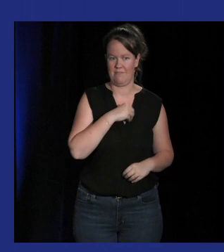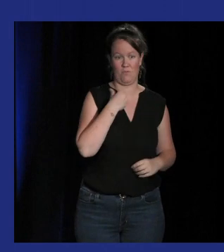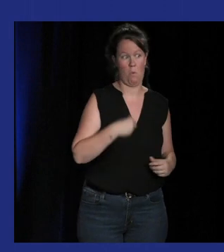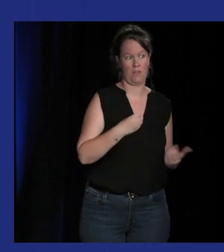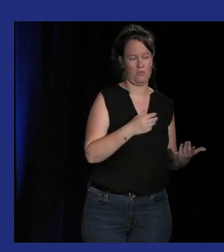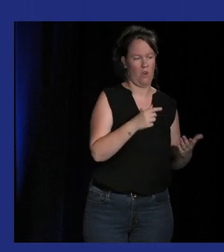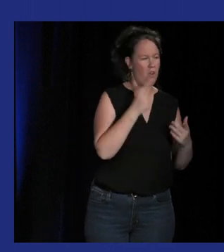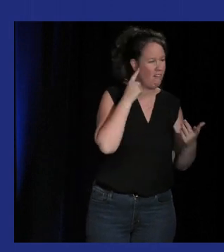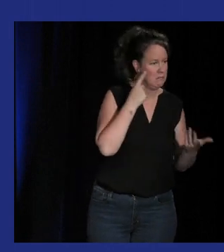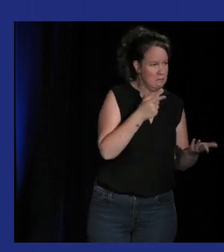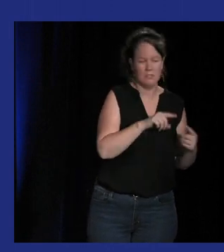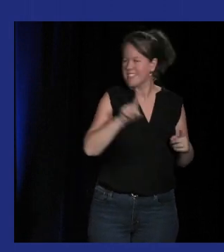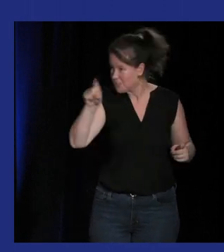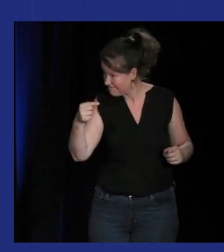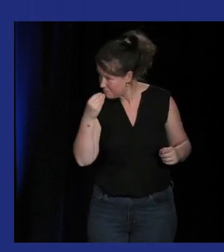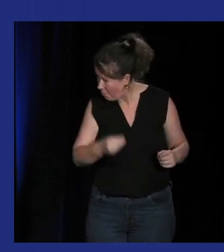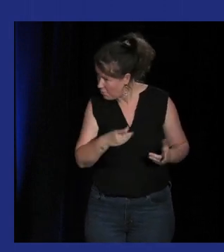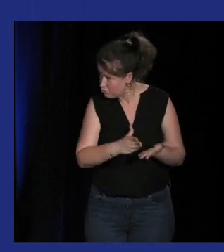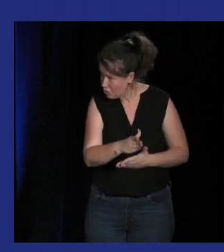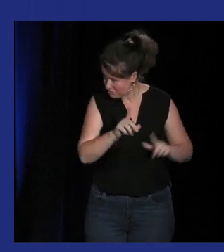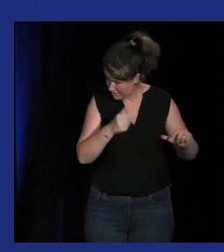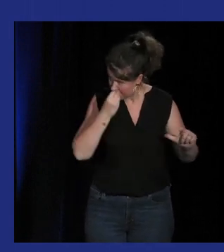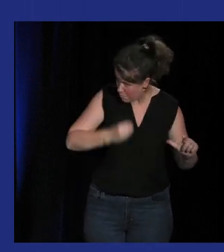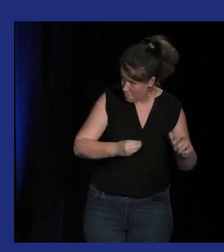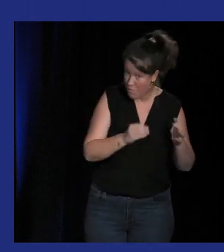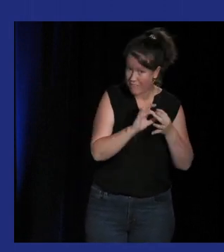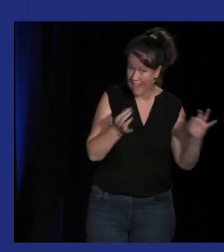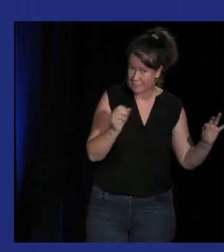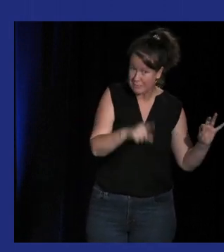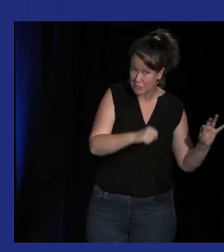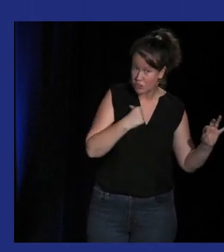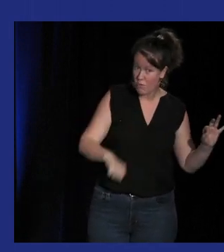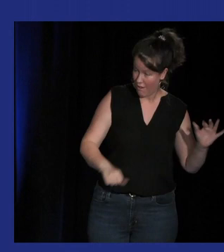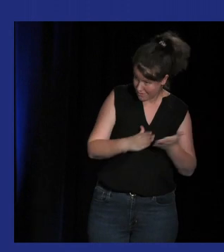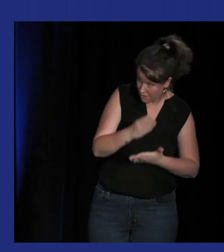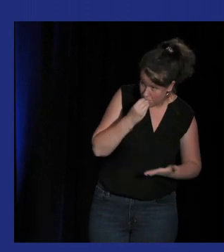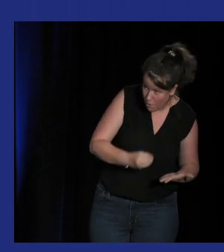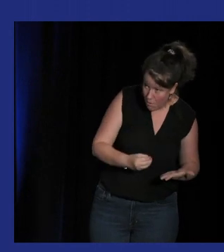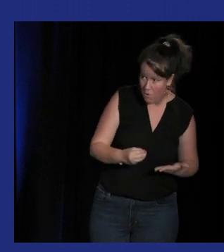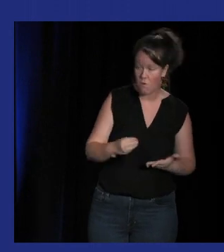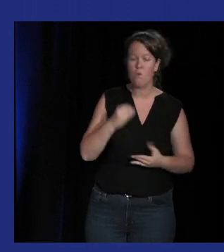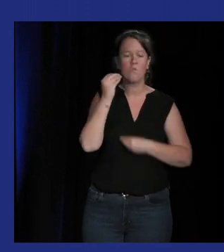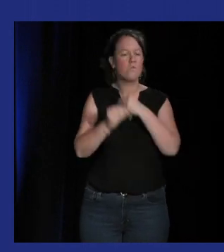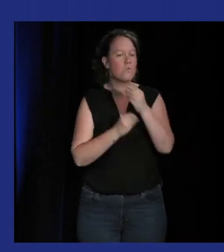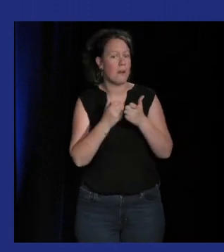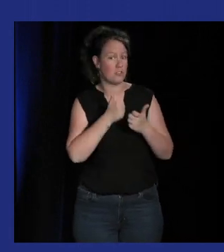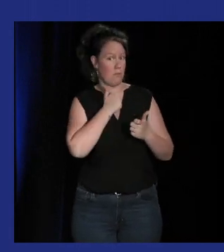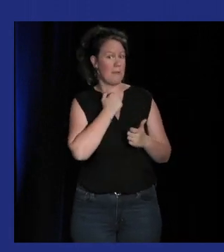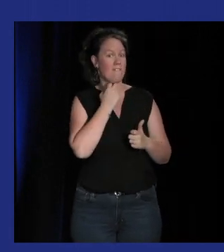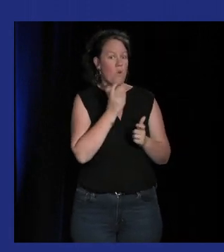est-ce que cette phrase veut dire ça il y a des phrases aussi que j'ai dû découper et en fait là je me suis servi de